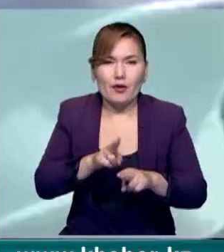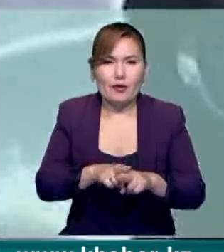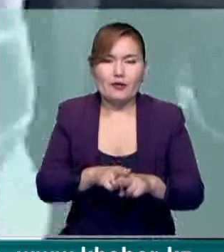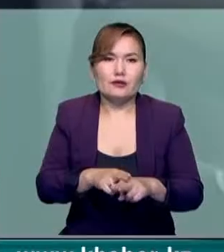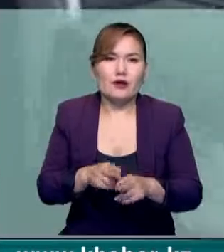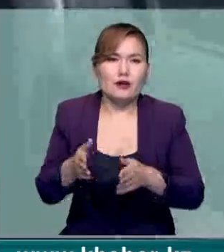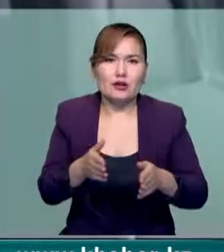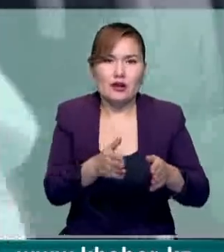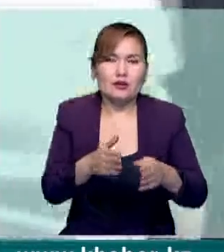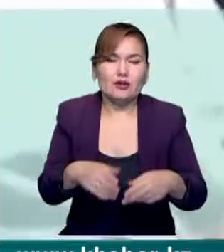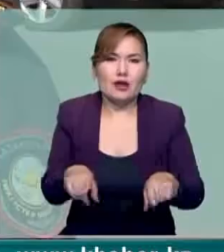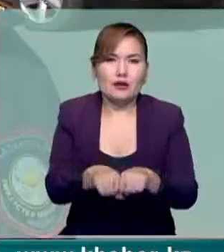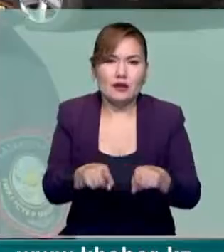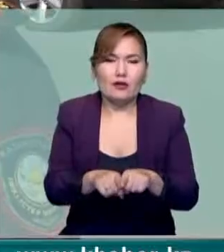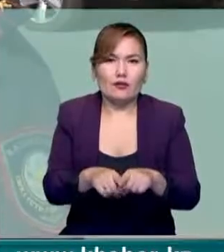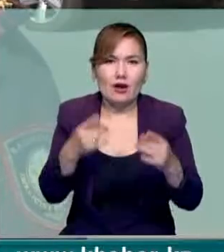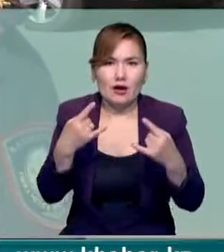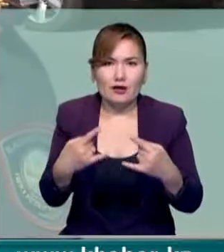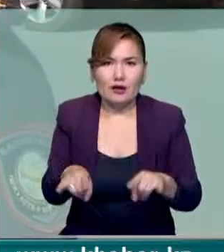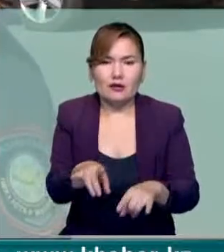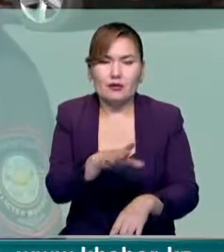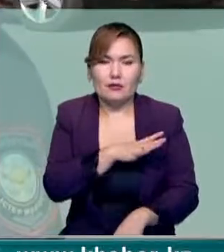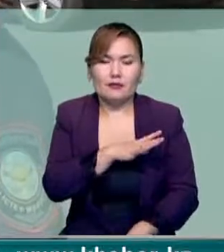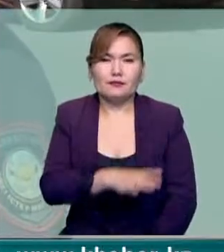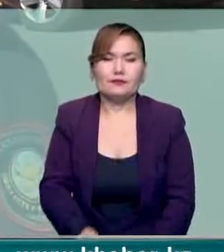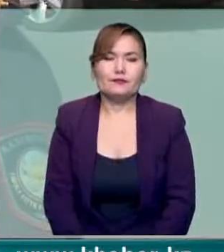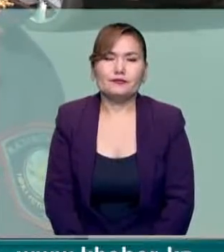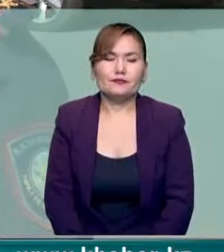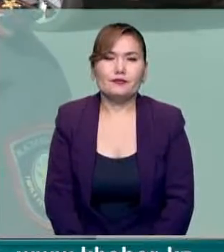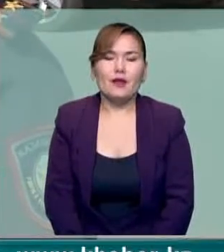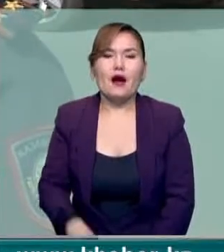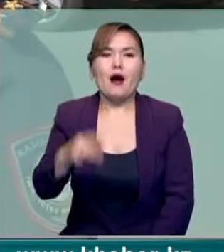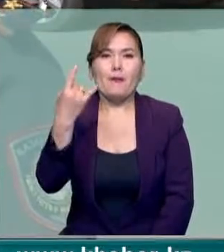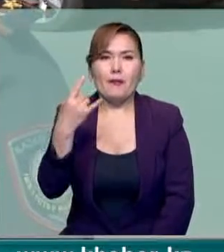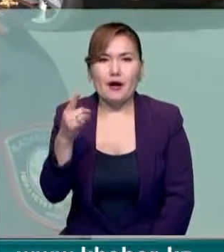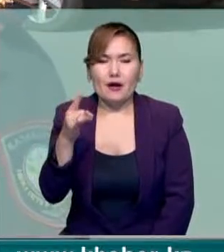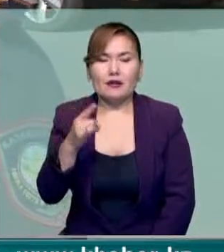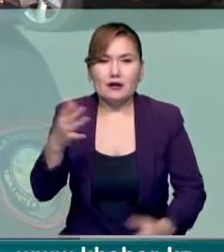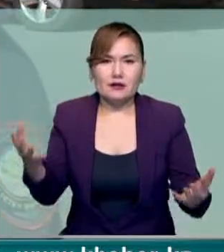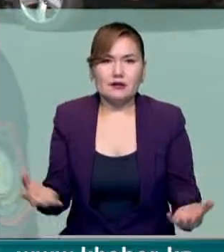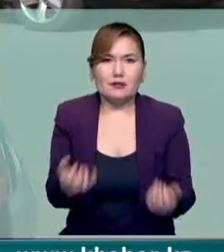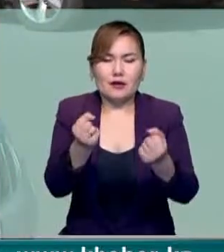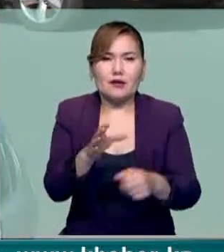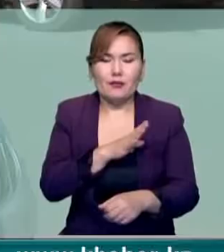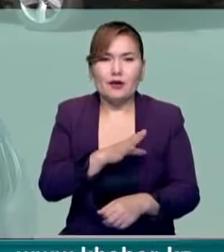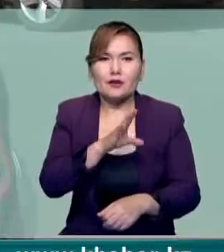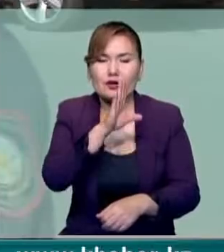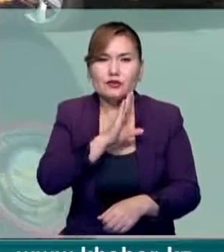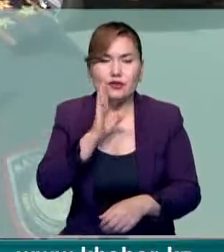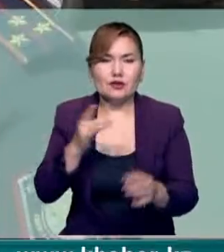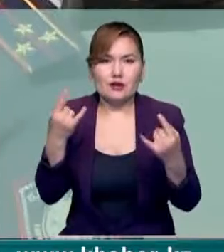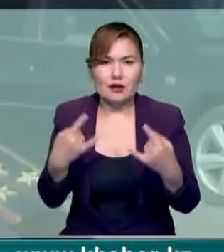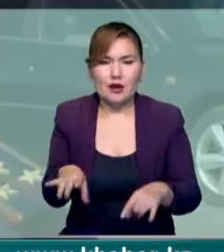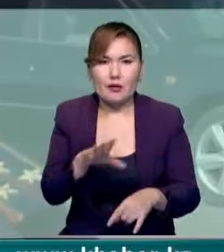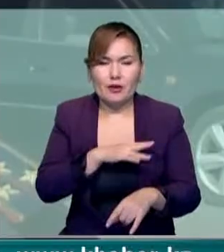жолда болған. Бір ой болды, кішкене бала аман есен босанып, не қылсын деп. Соған қарай